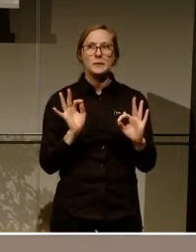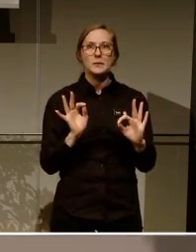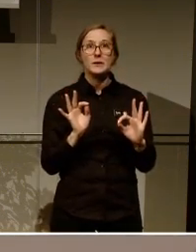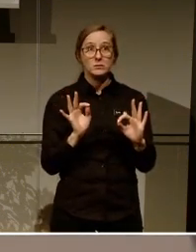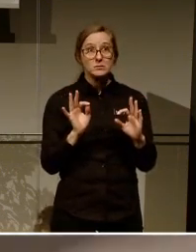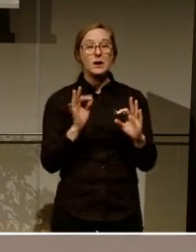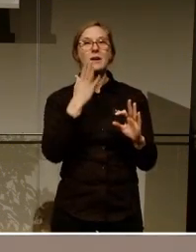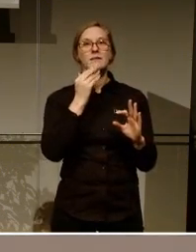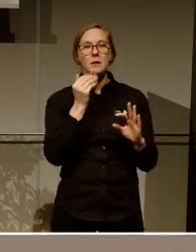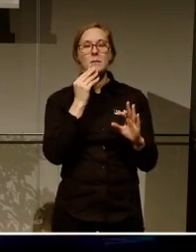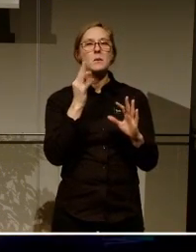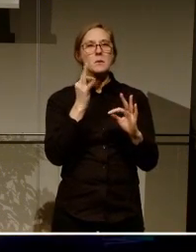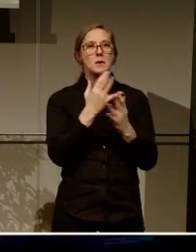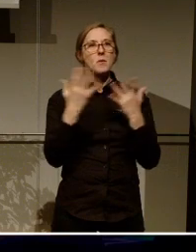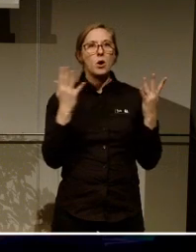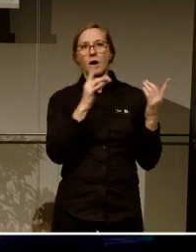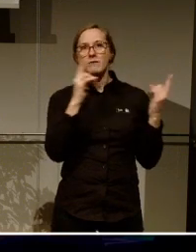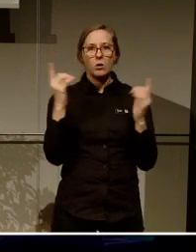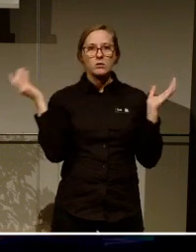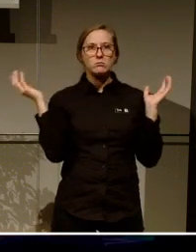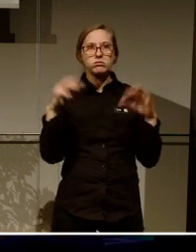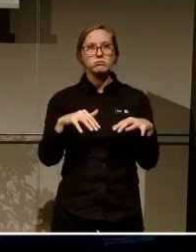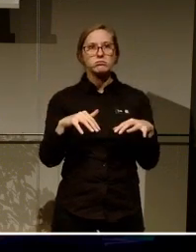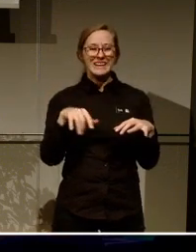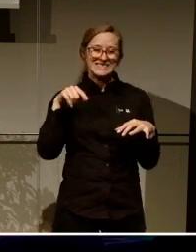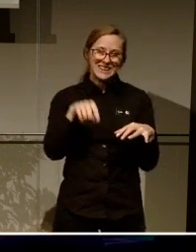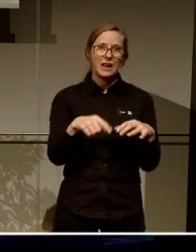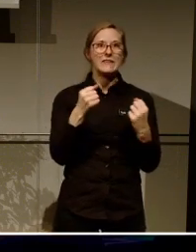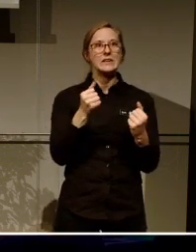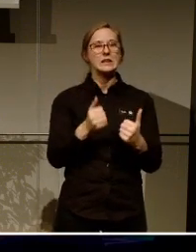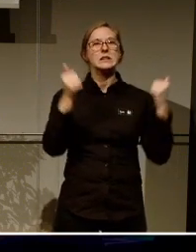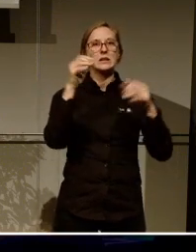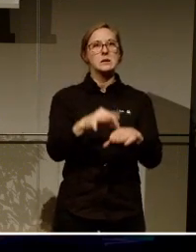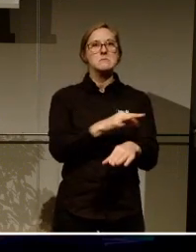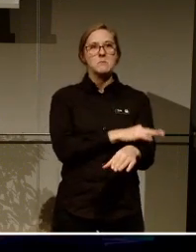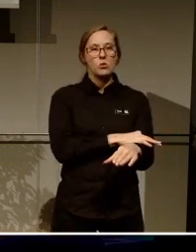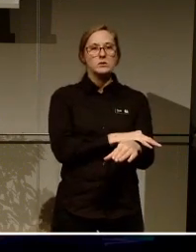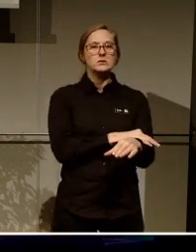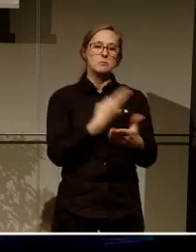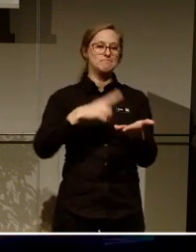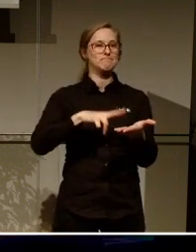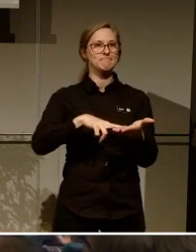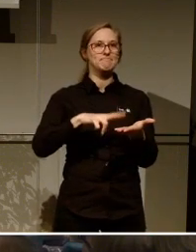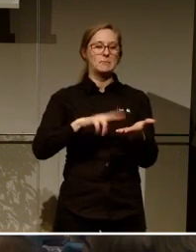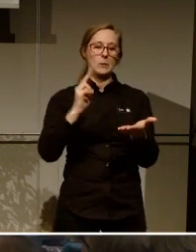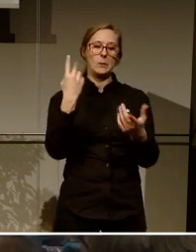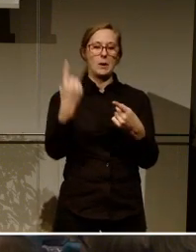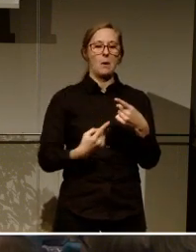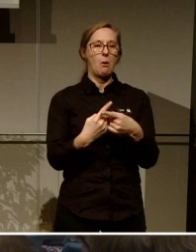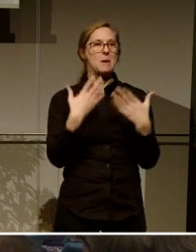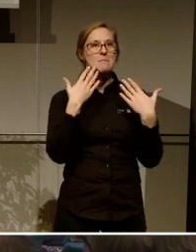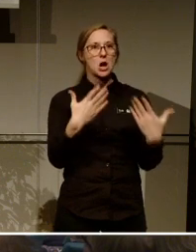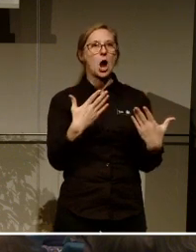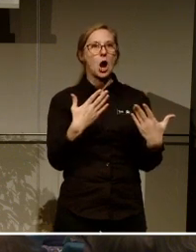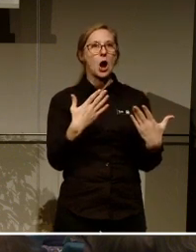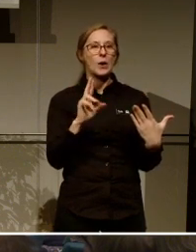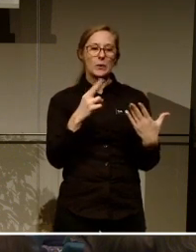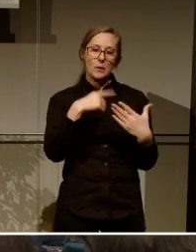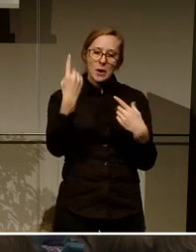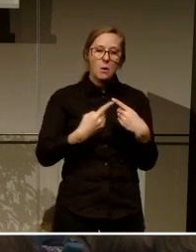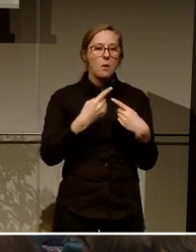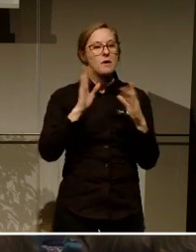Folk i huset. Det är det viktigaste måttet för att visa att det har gått bra i år. Så här många människor drog vi in i det här